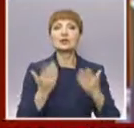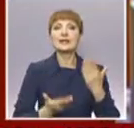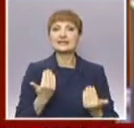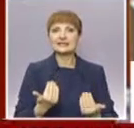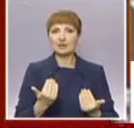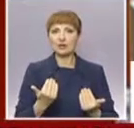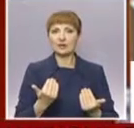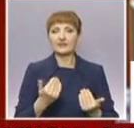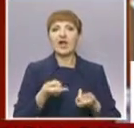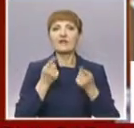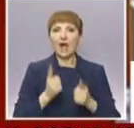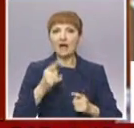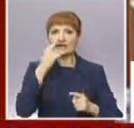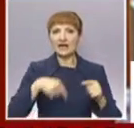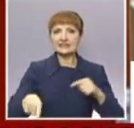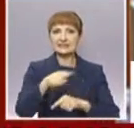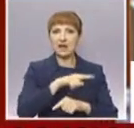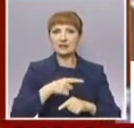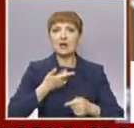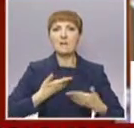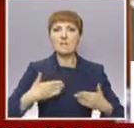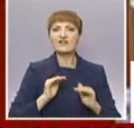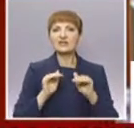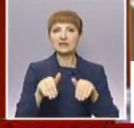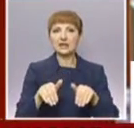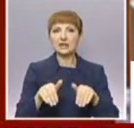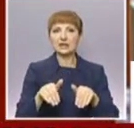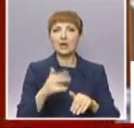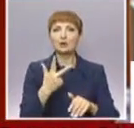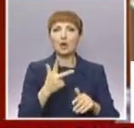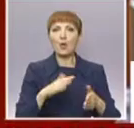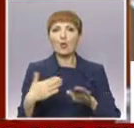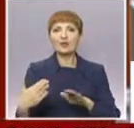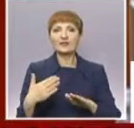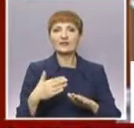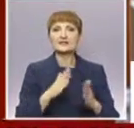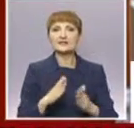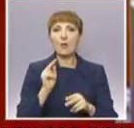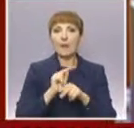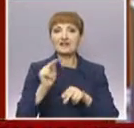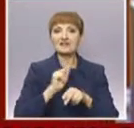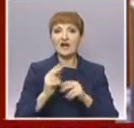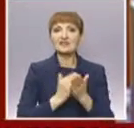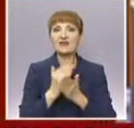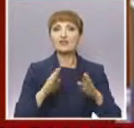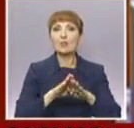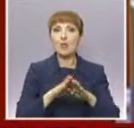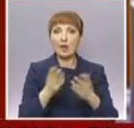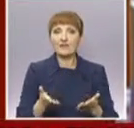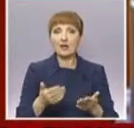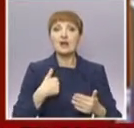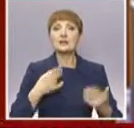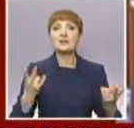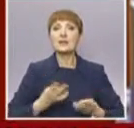в реале и в казахстане и мы внедрили трехуровневую систему образования только на высшем уровне то нам на